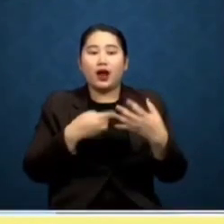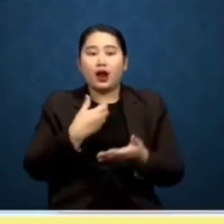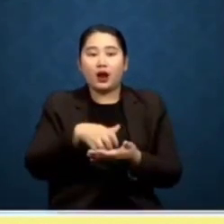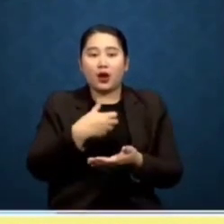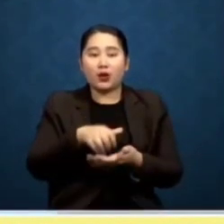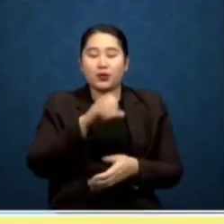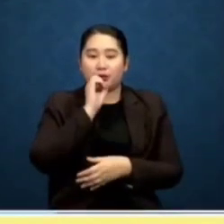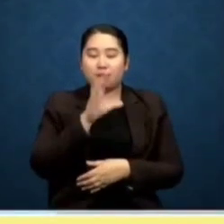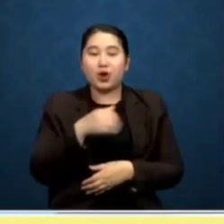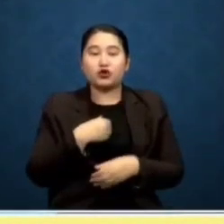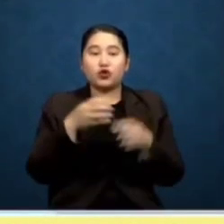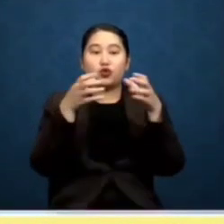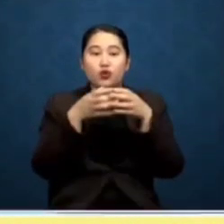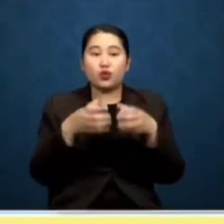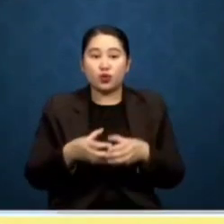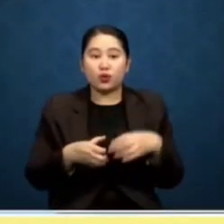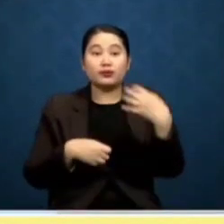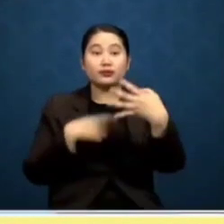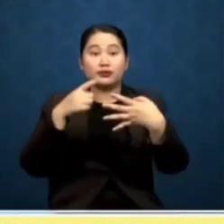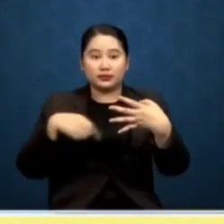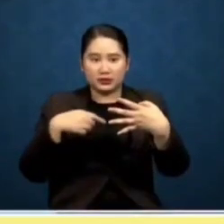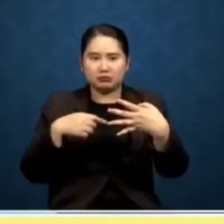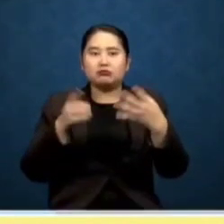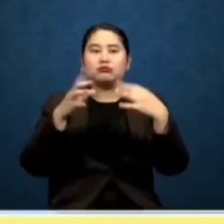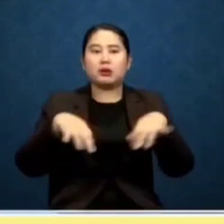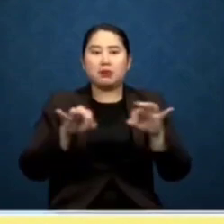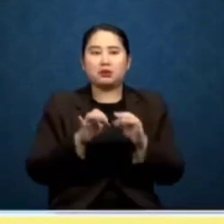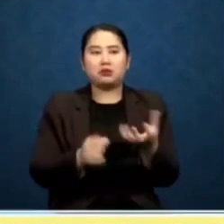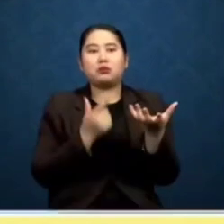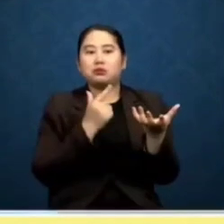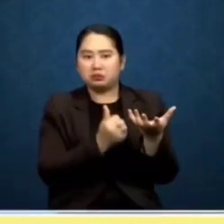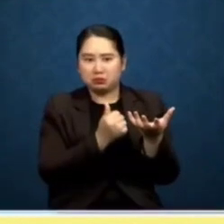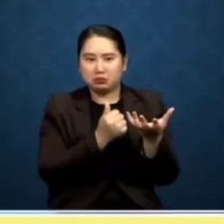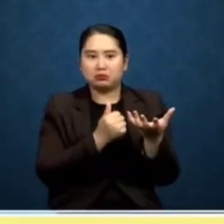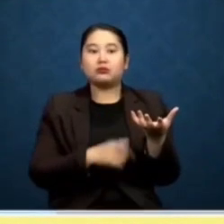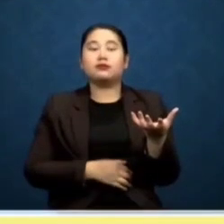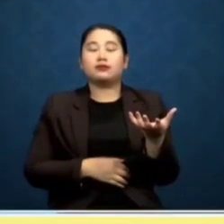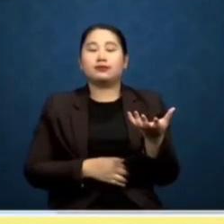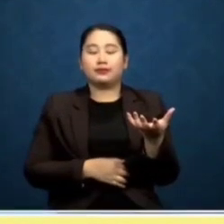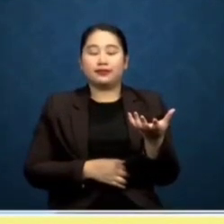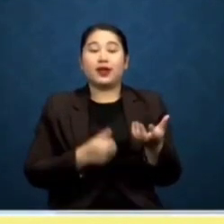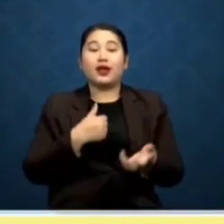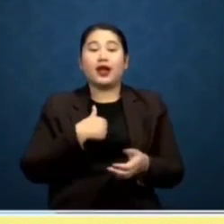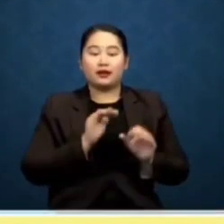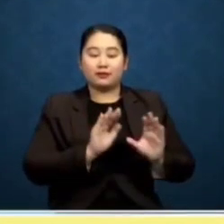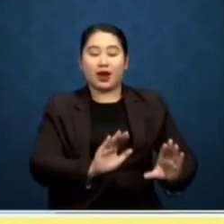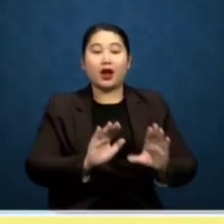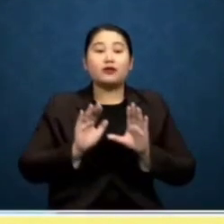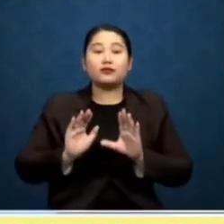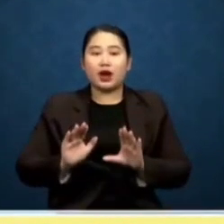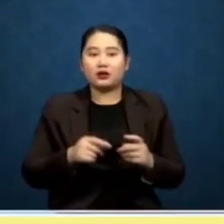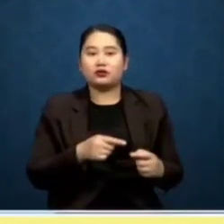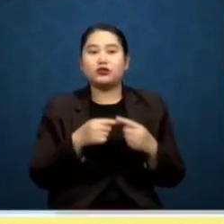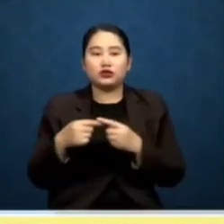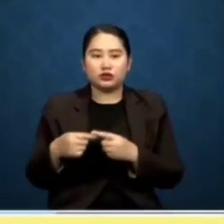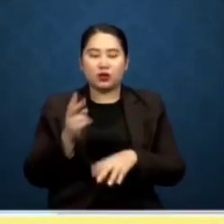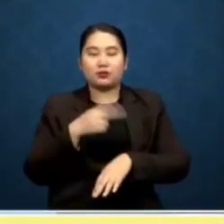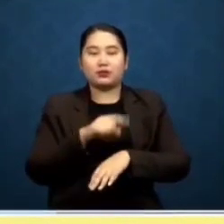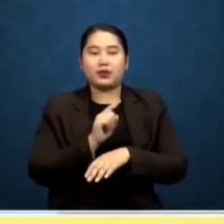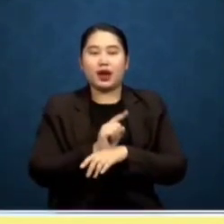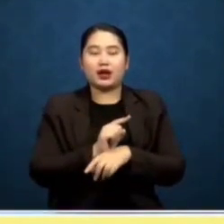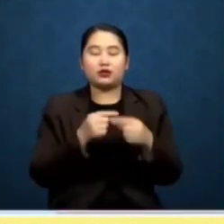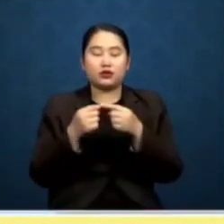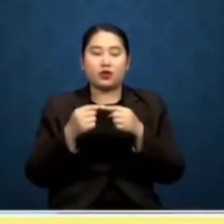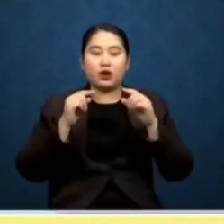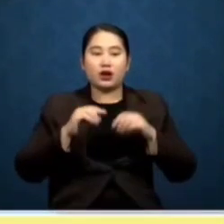แพทย์และ 4อาหารนวัตกรรมใหม่จึงขอให้สำนักงานกองทุนสนับสนุนการวิจัยสำนักงานคณะกรรมการส่งเสริม